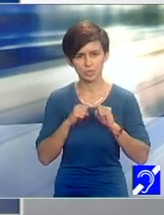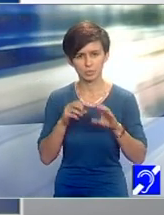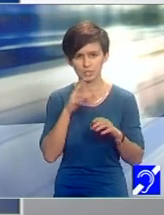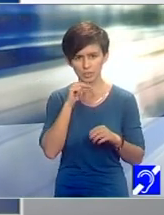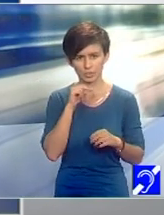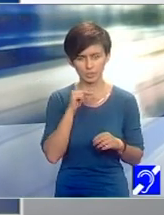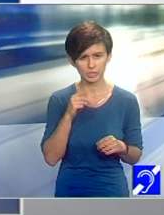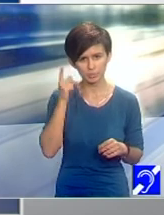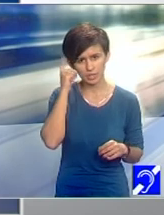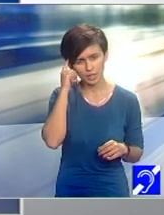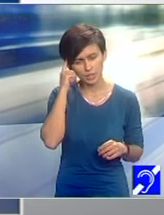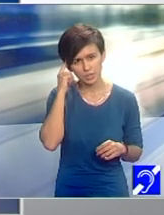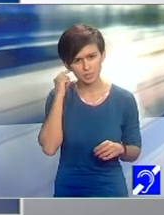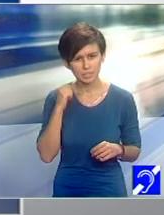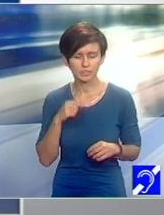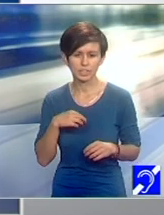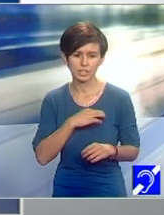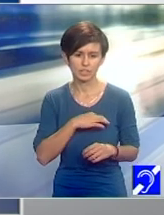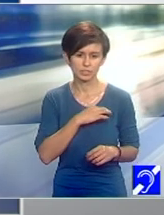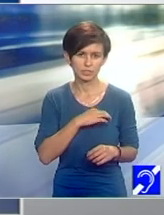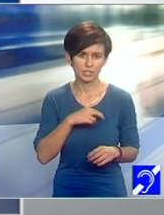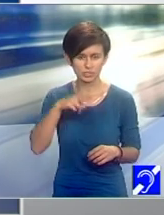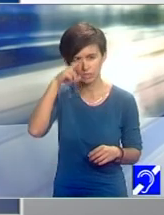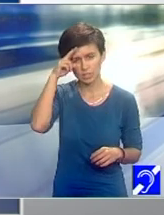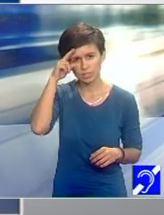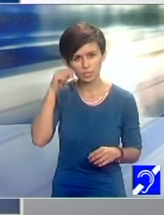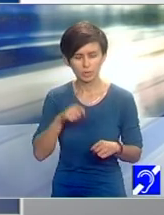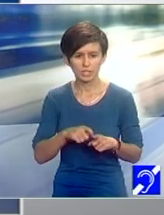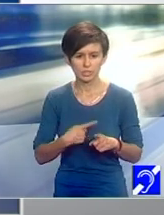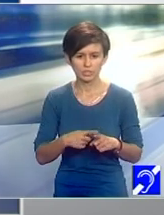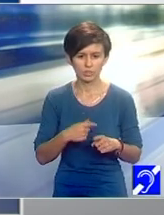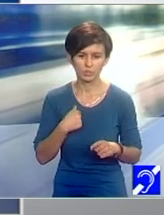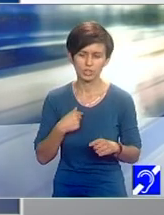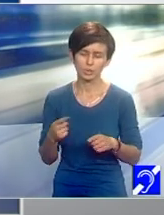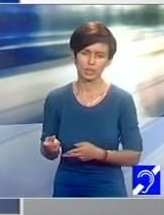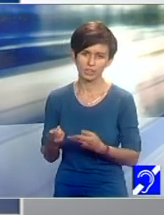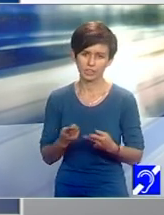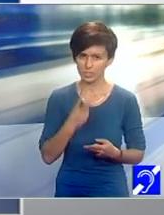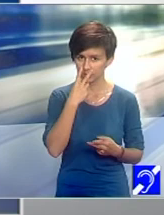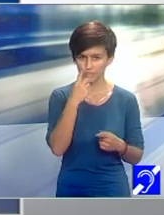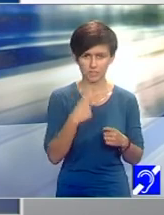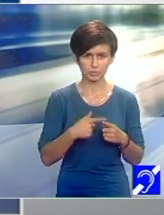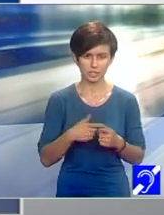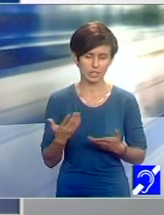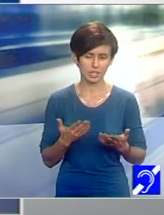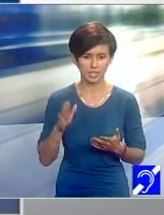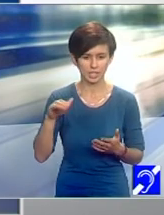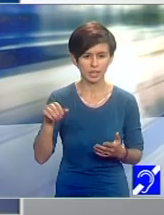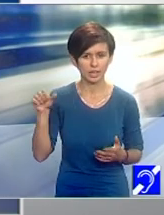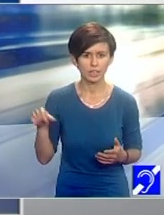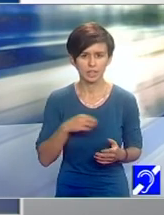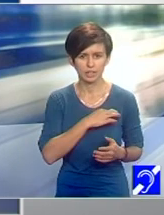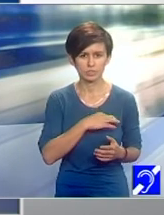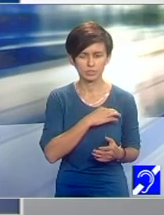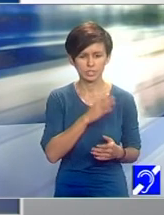perspectivele studenților germani și romi. Pentru început, vă invit să urmăriți un reportaj care are drept protagoniști studenții de